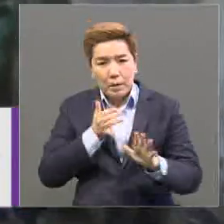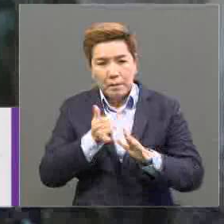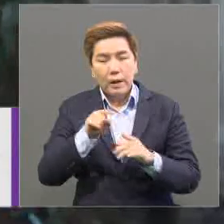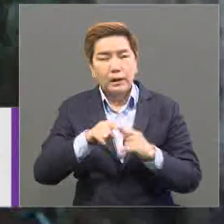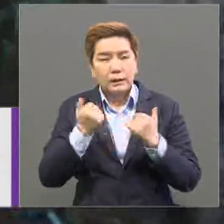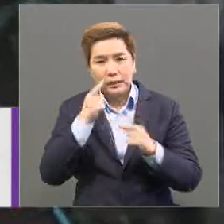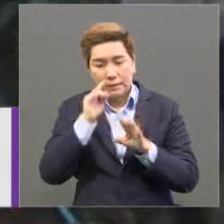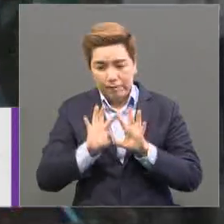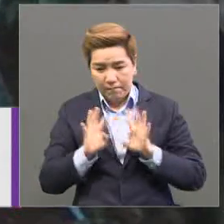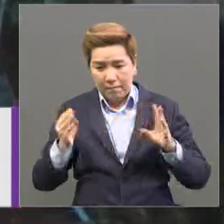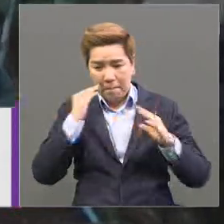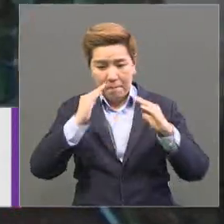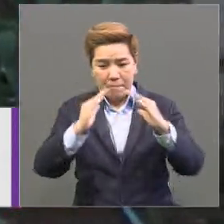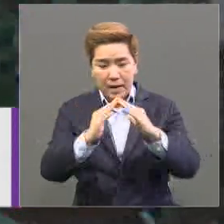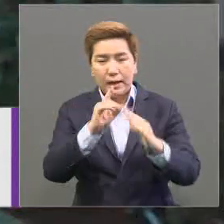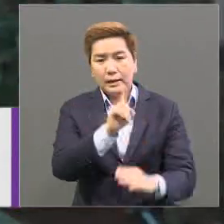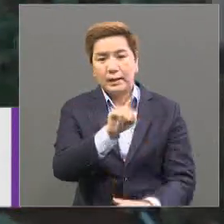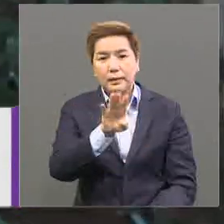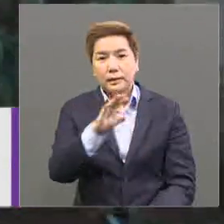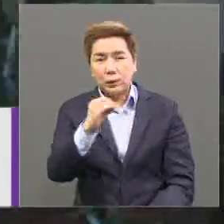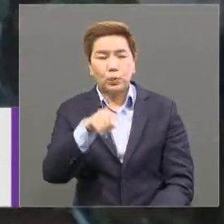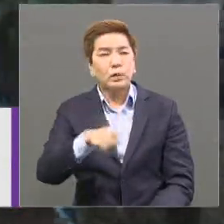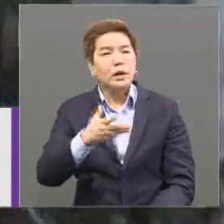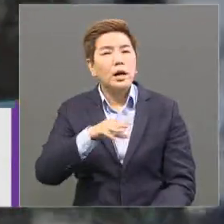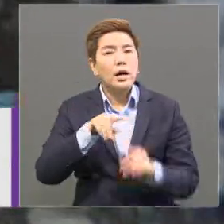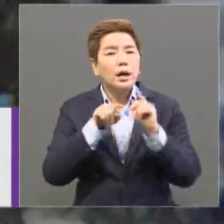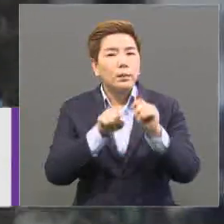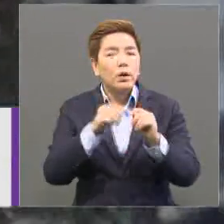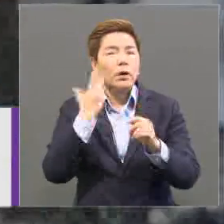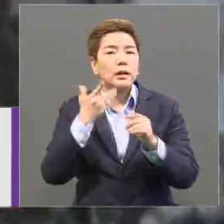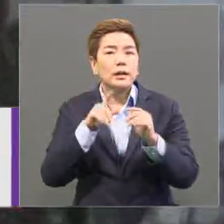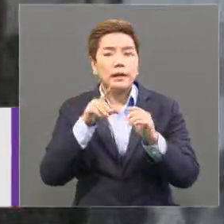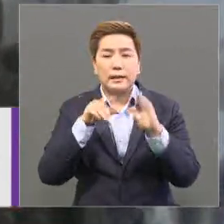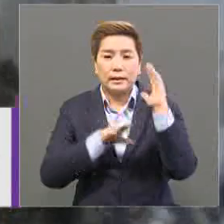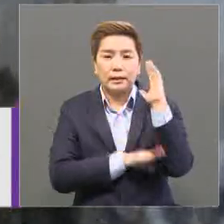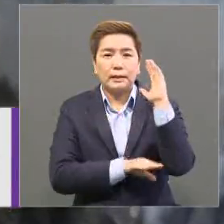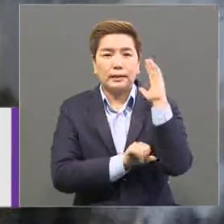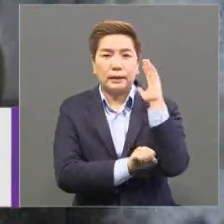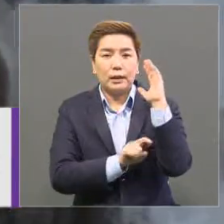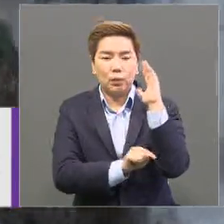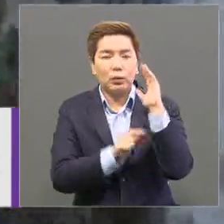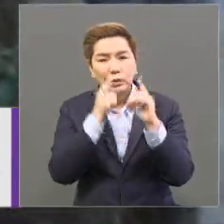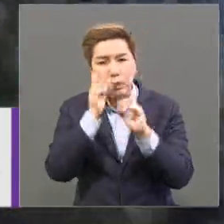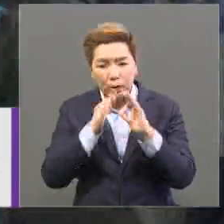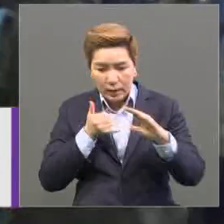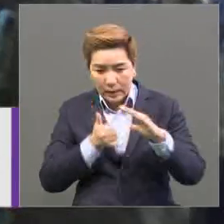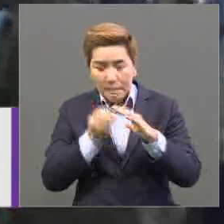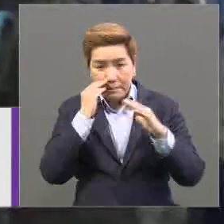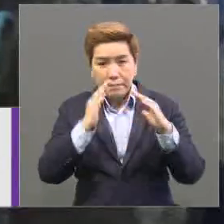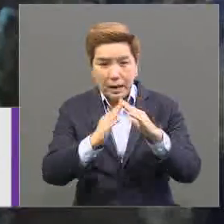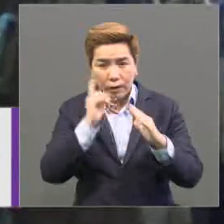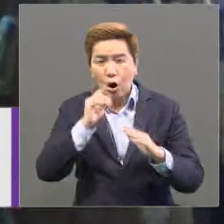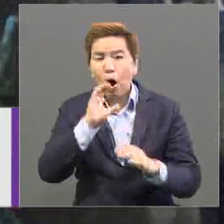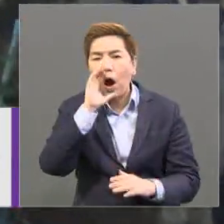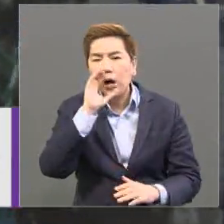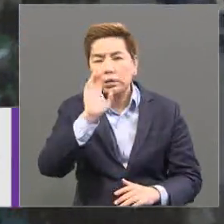การปราบปรามเข้าไปปิดล้อมบ้านเลขที่140หมู่ที่6ที่ตำบลน้ำผุดอำเภอละงูจังหวัดสตูลนะครับพอเขาเข้าไปแบบนี้เขาต้